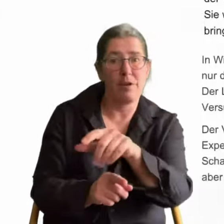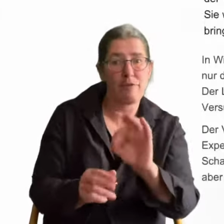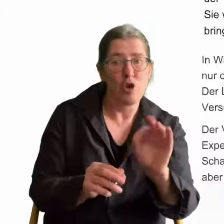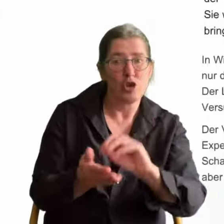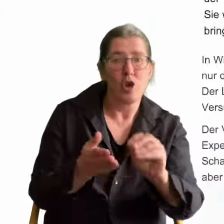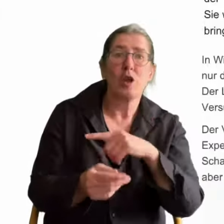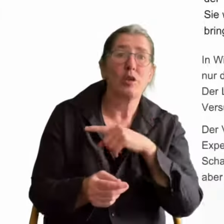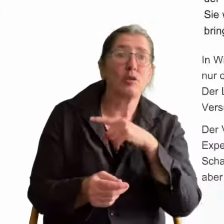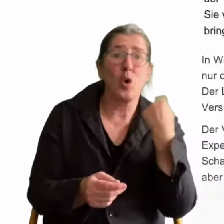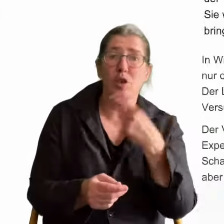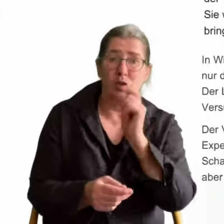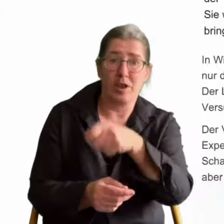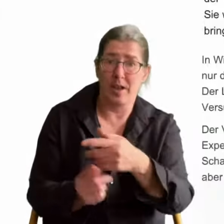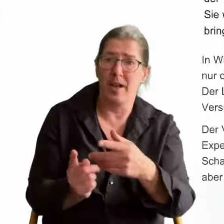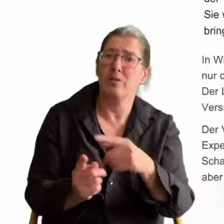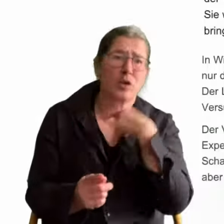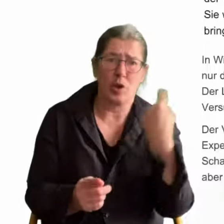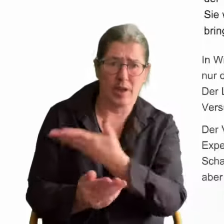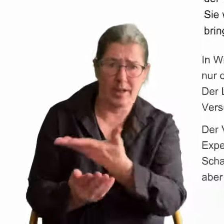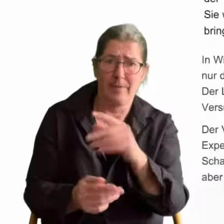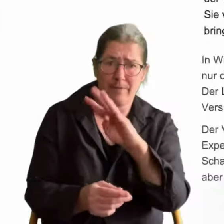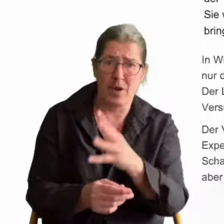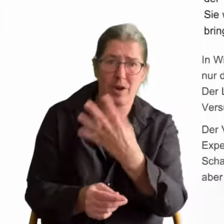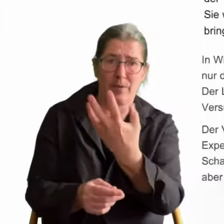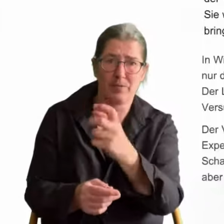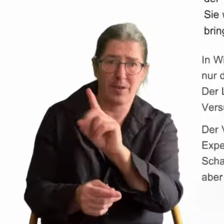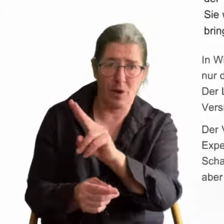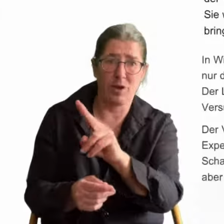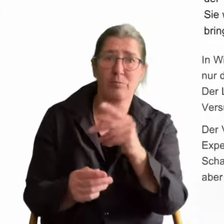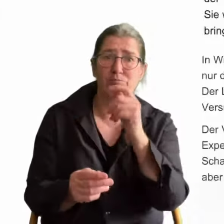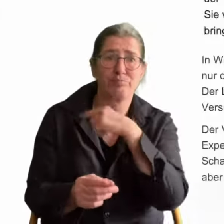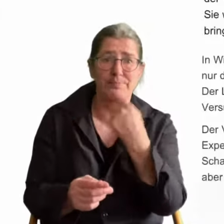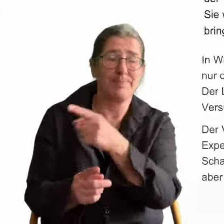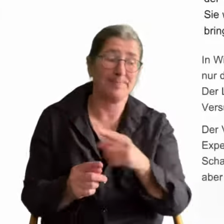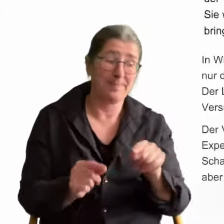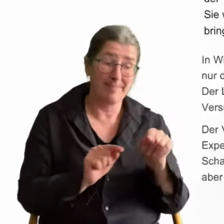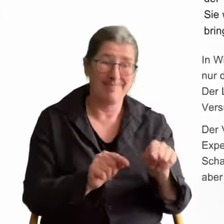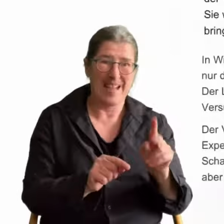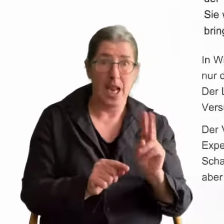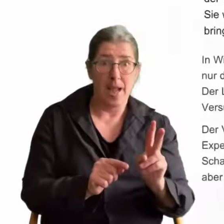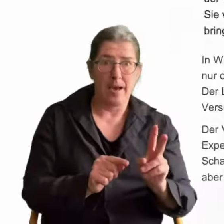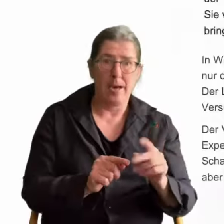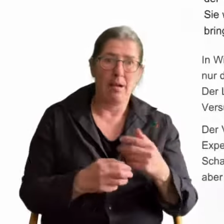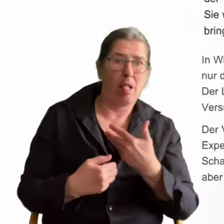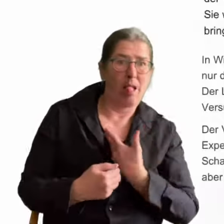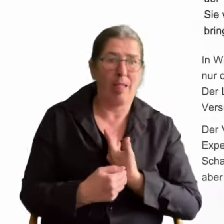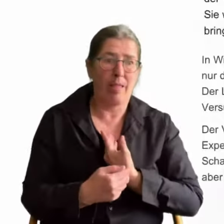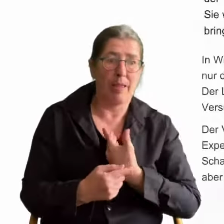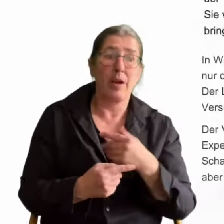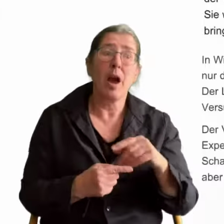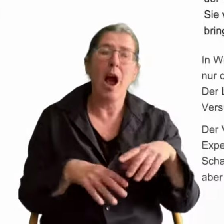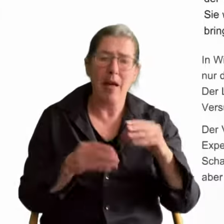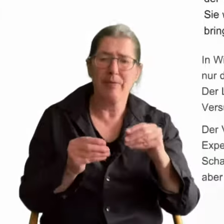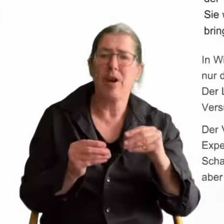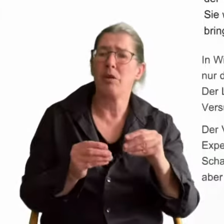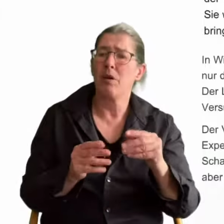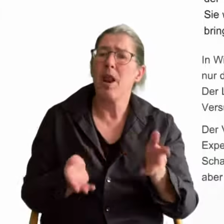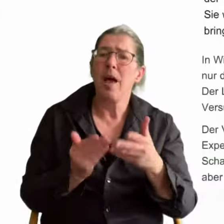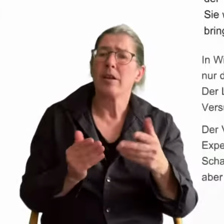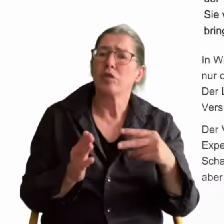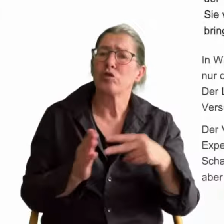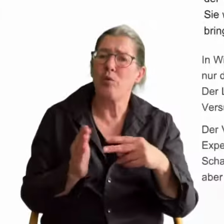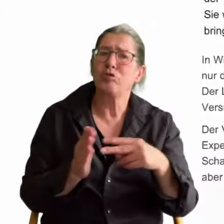für den schüler das ist tödlich 450 volt so jetzt haben diese lehrer die war diesen konflikt am anfang ging das